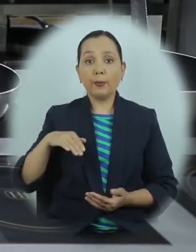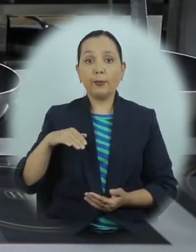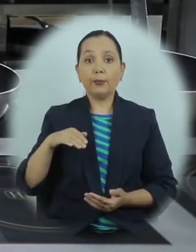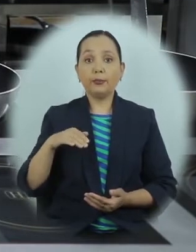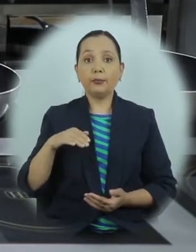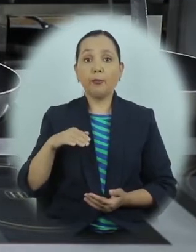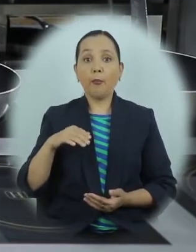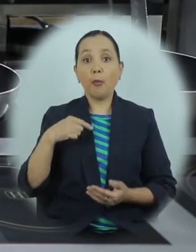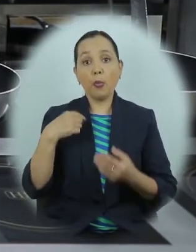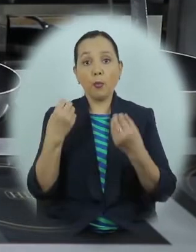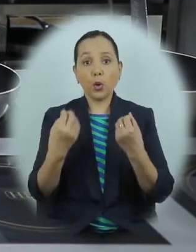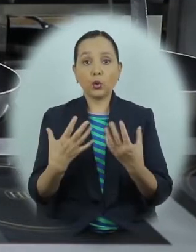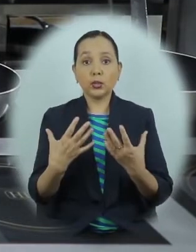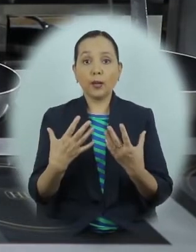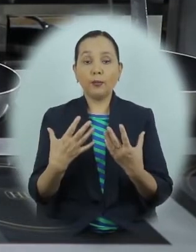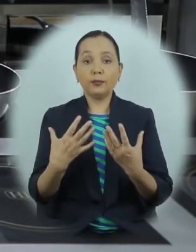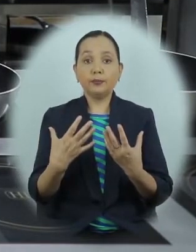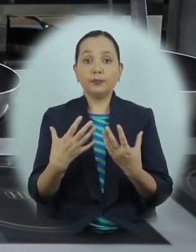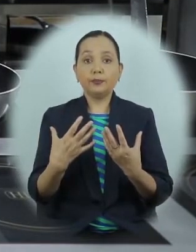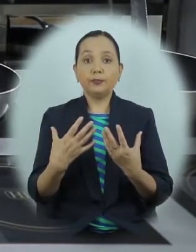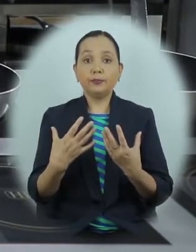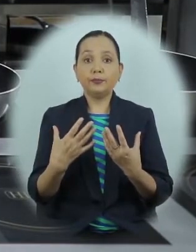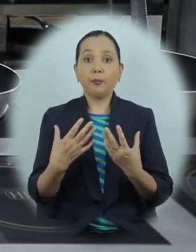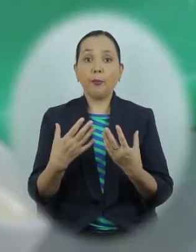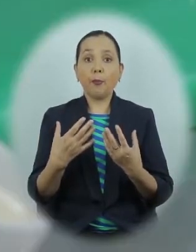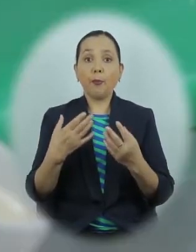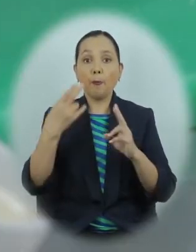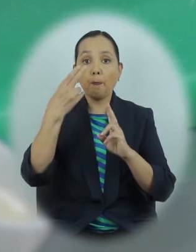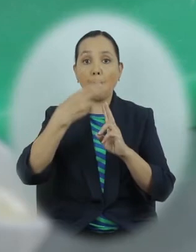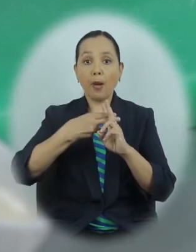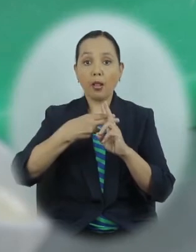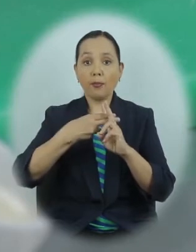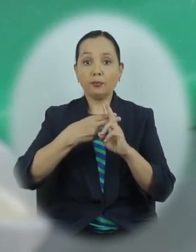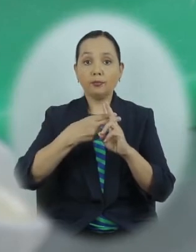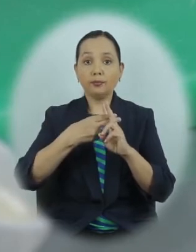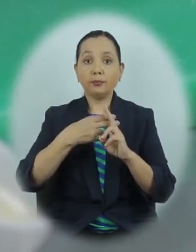мы просто порежем пополам